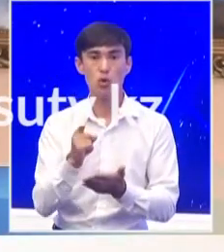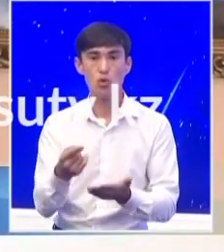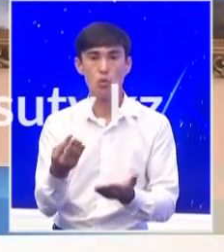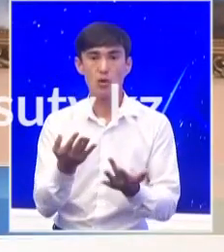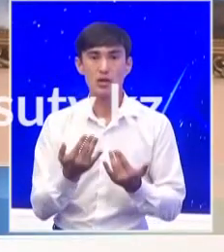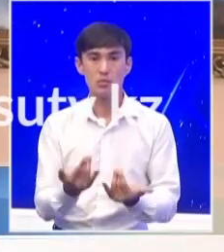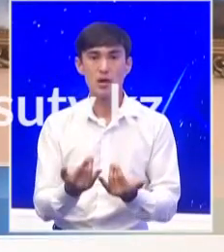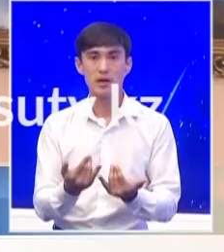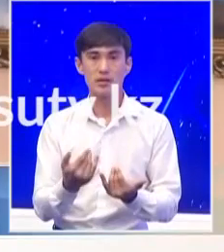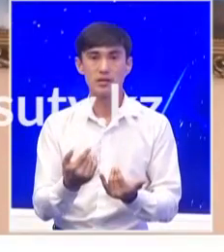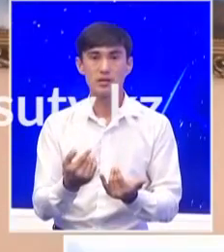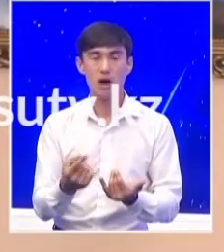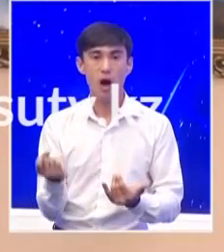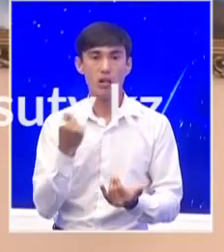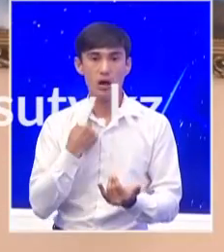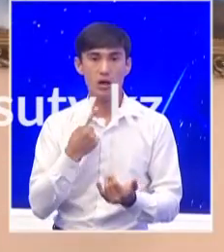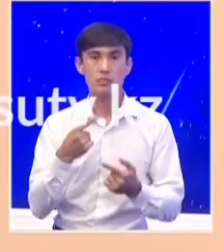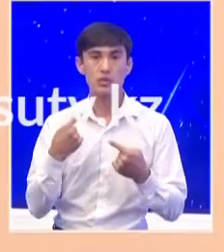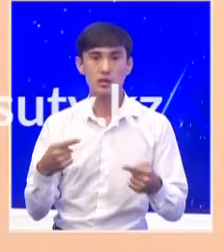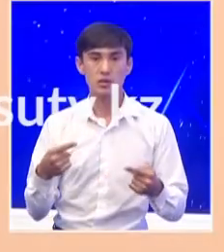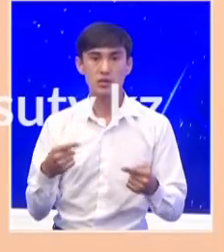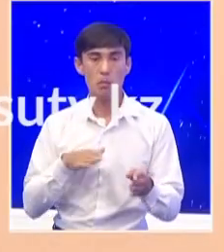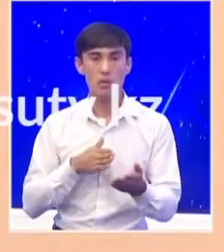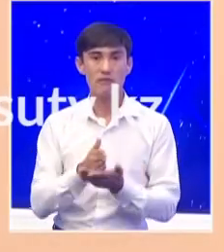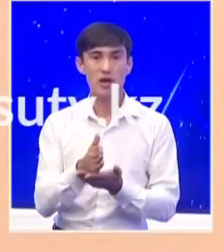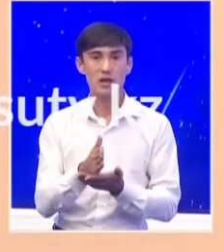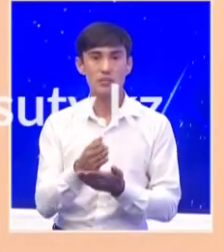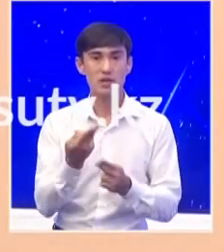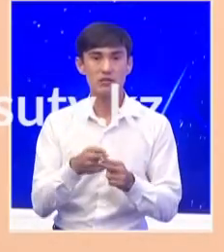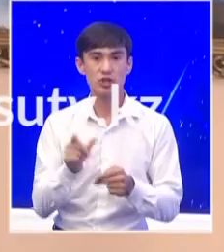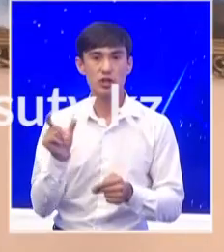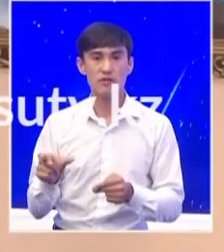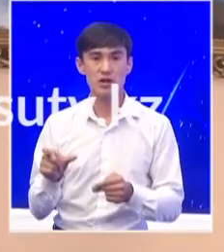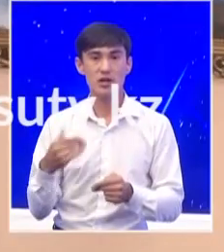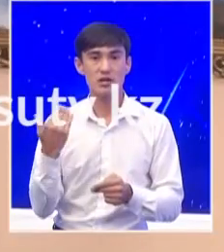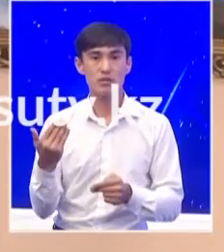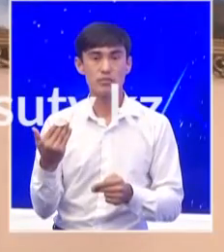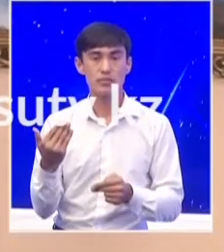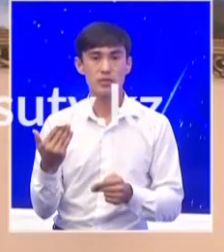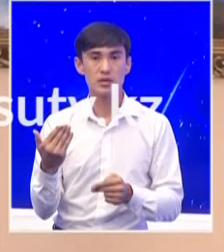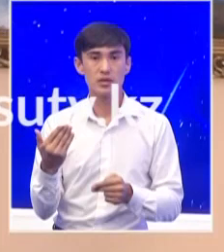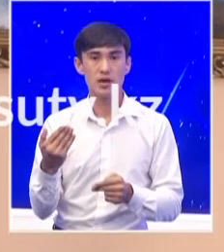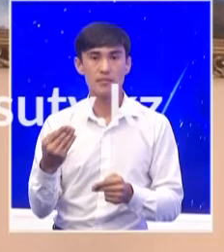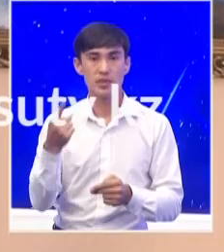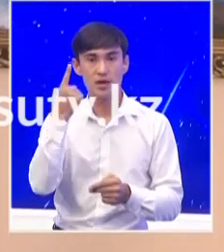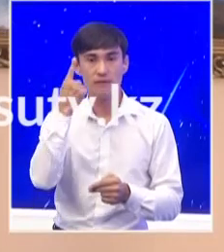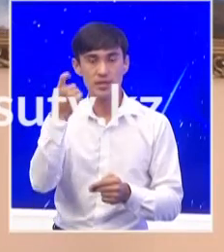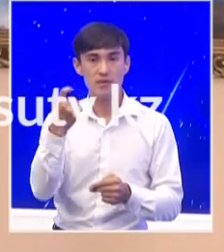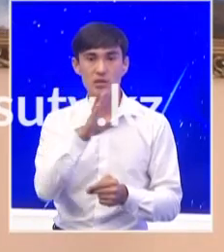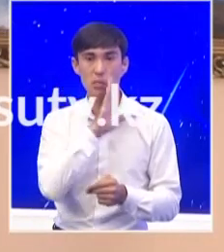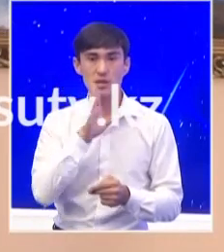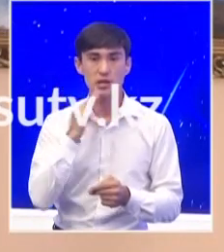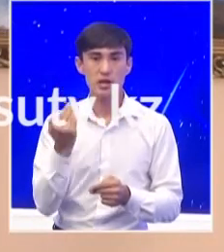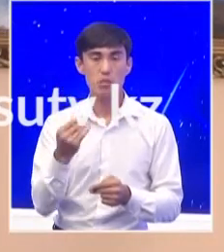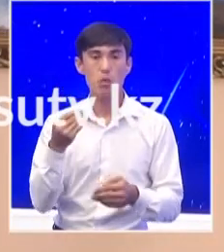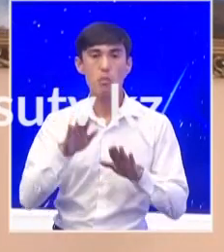там алкоголем, да, и направляем, значит, этого человека именно в этот совет матерей